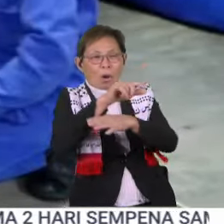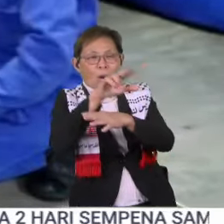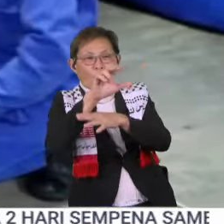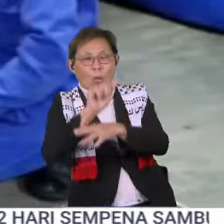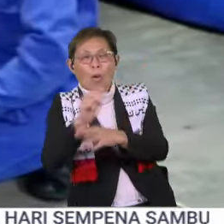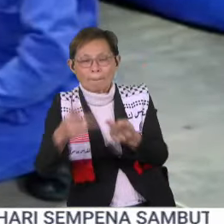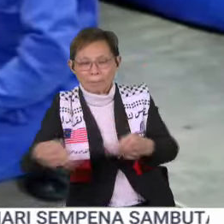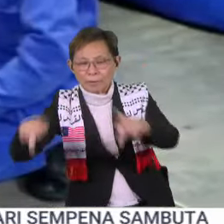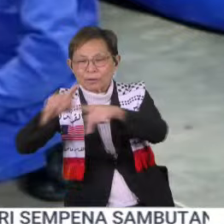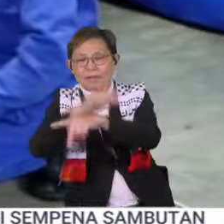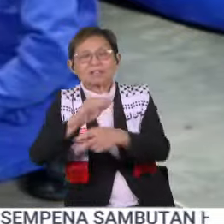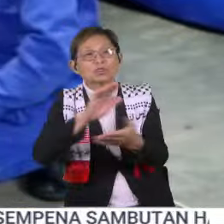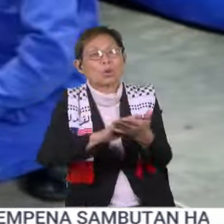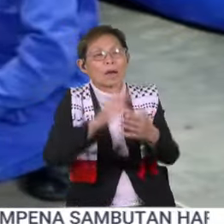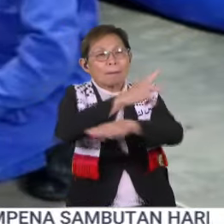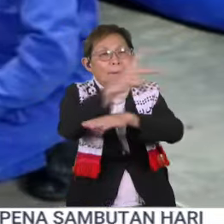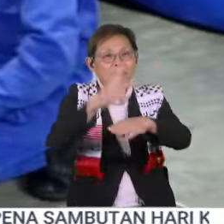Kedai Tanjung.